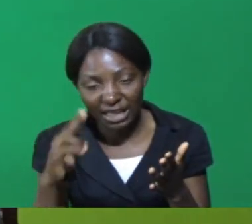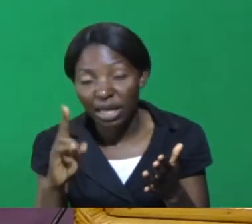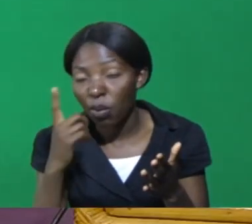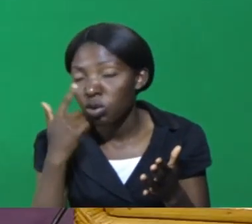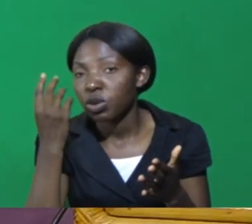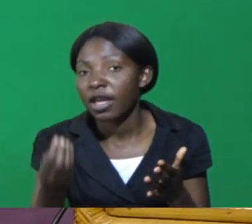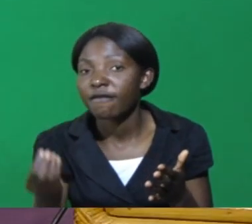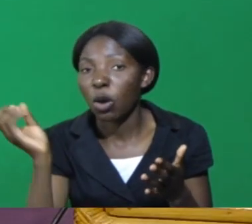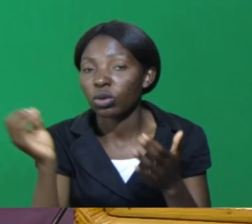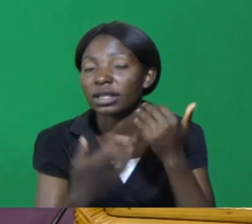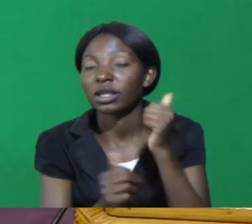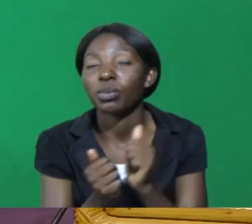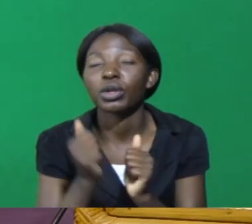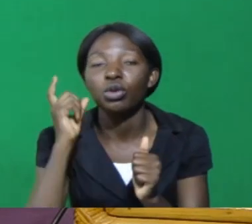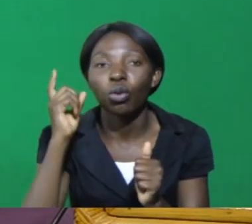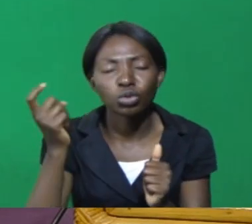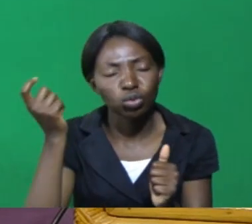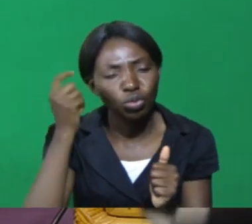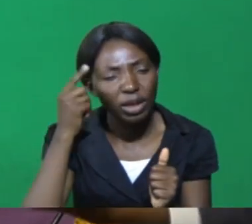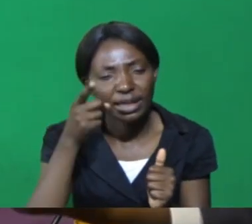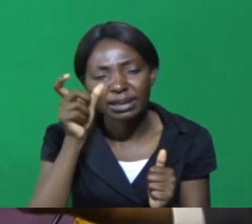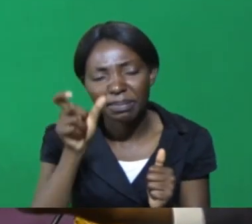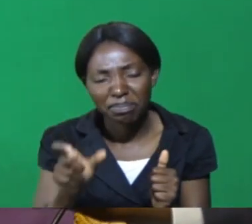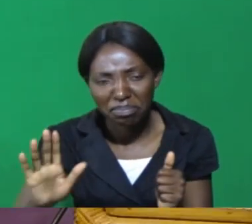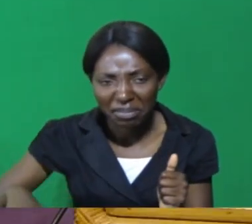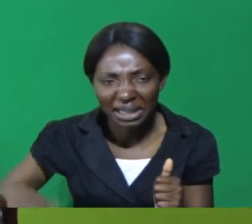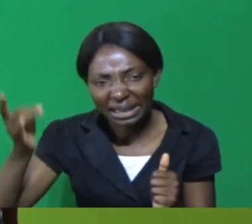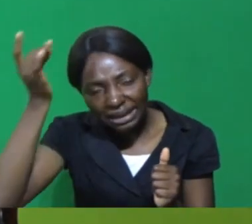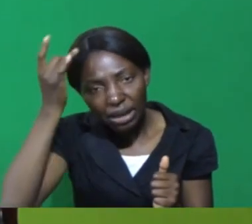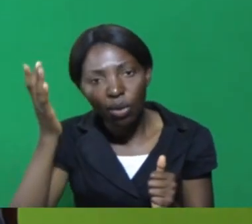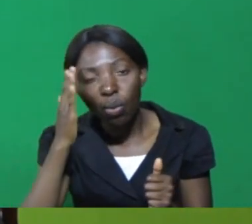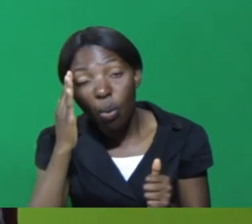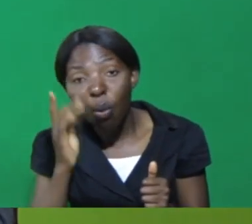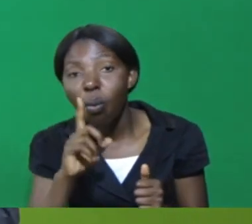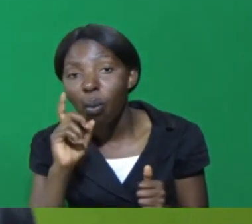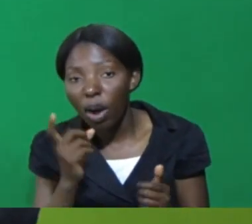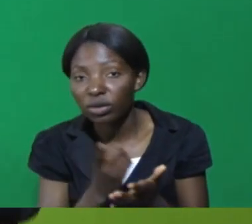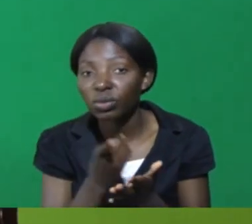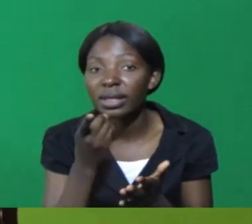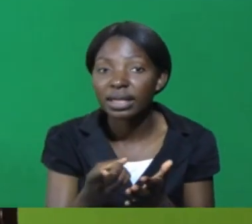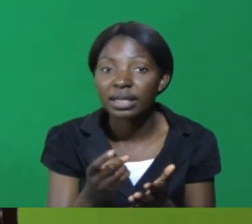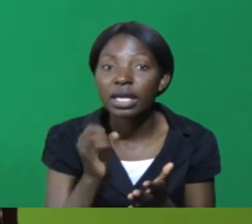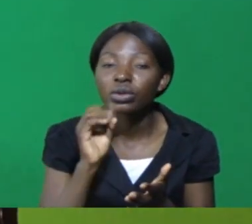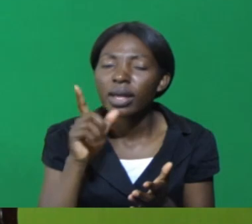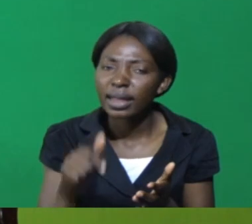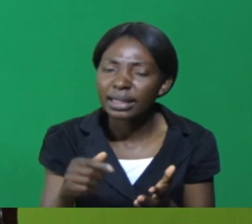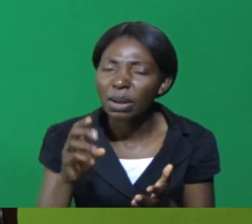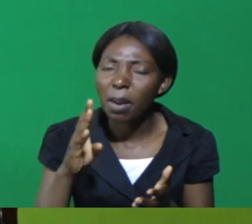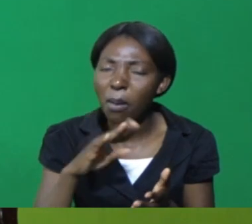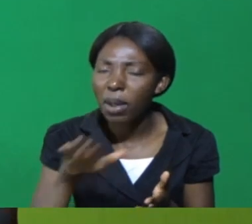naMwari unosumuka ipapo uchiziva kuti munhu uyu ndinhingi. Zvinoitirwei? Zvinoitirwa